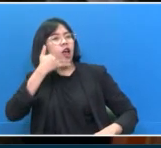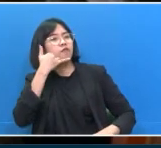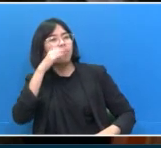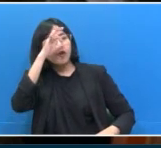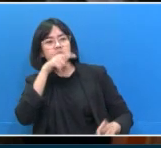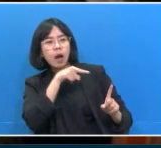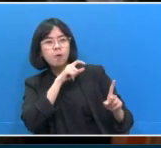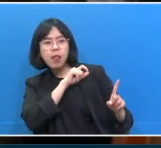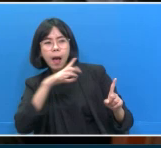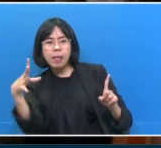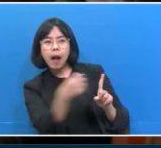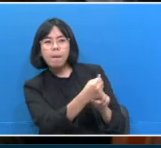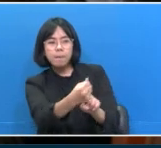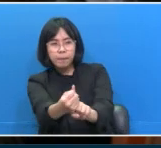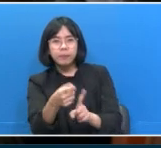akan